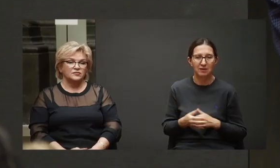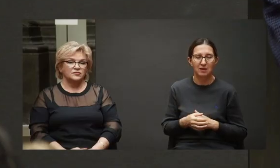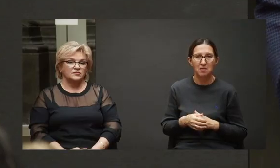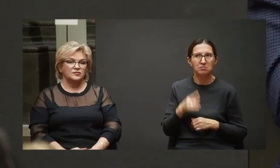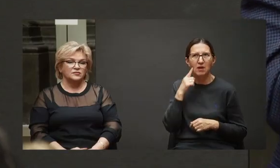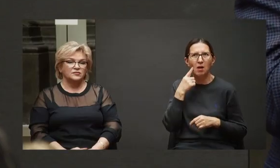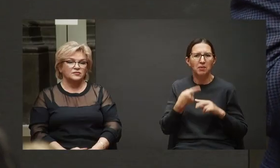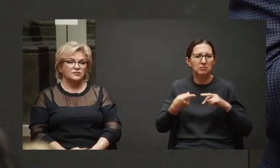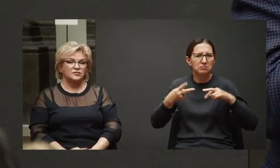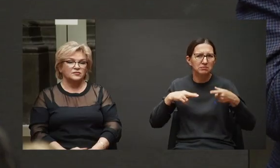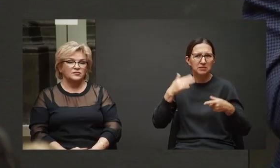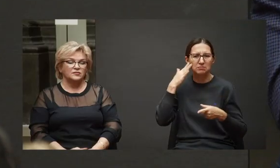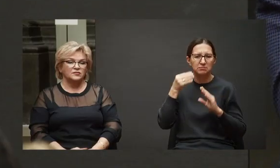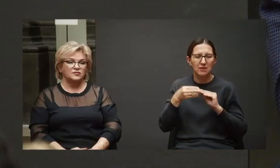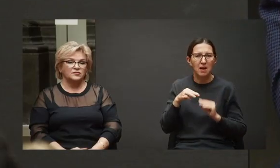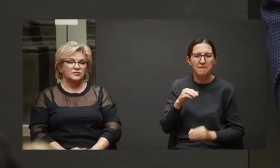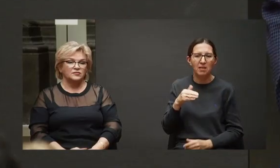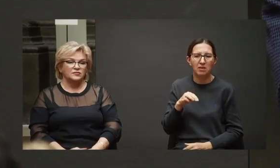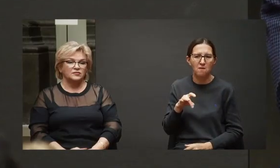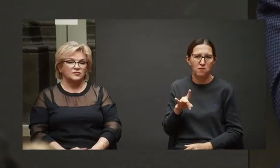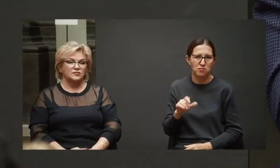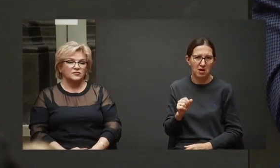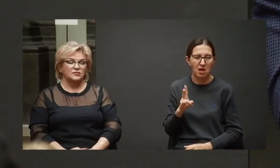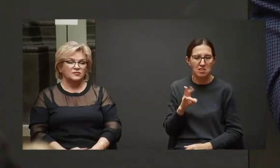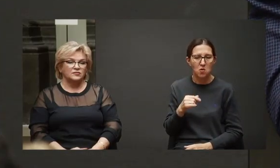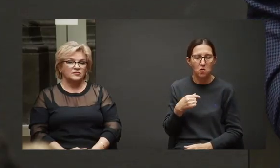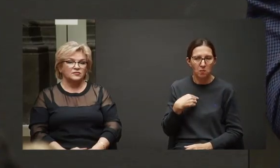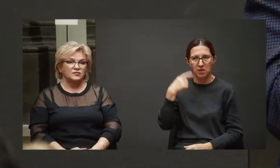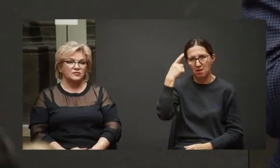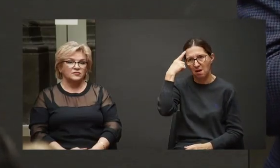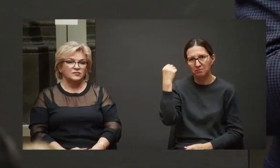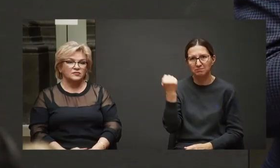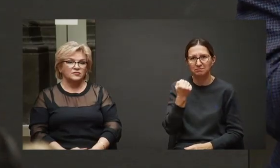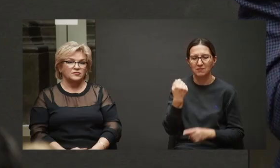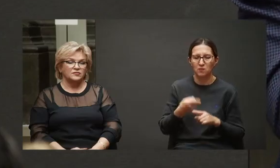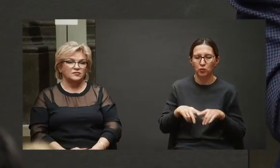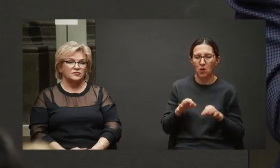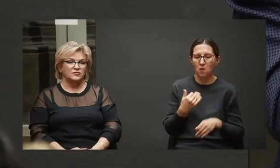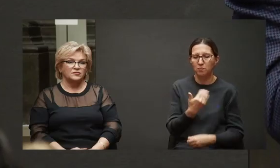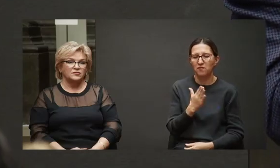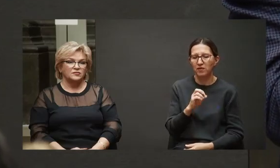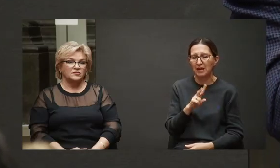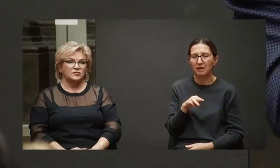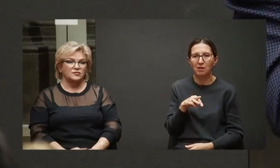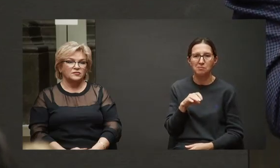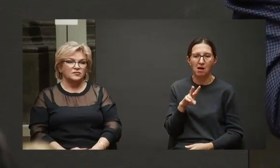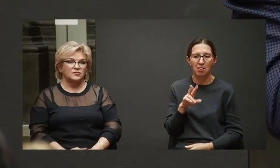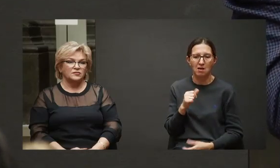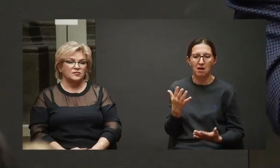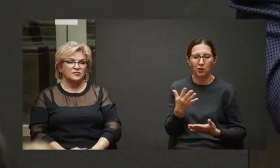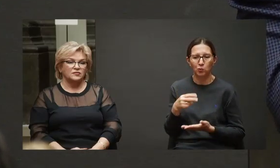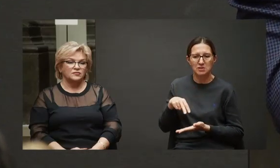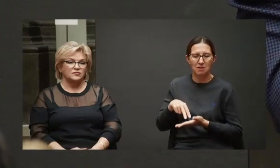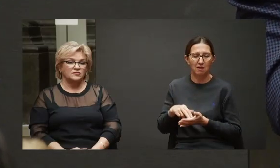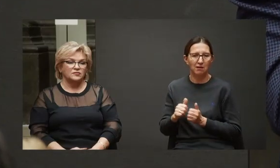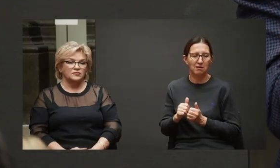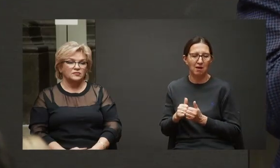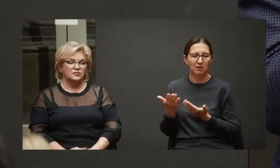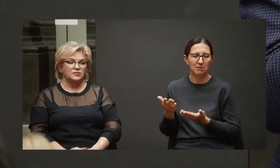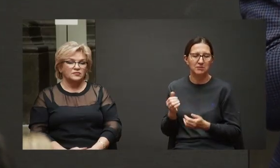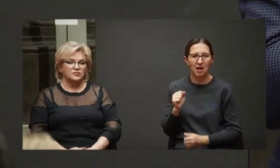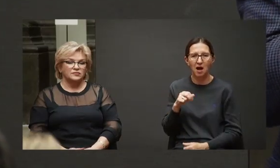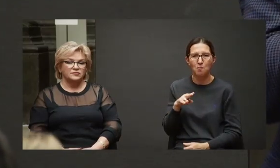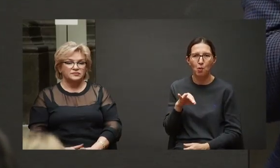Но у меня не выходит из головы вот этот образ Винкельмана, который встает рядом с Бельведерским